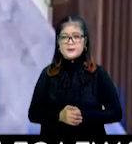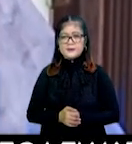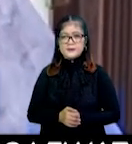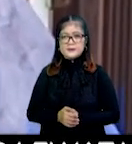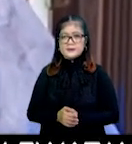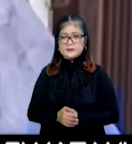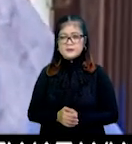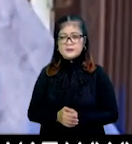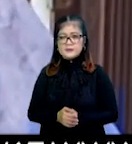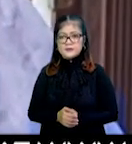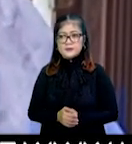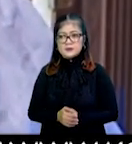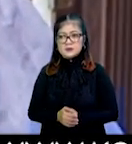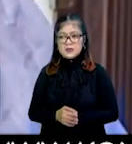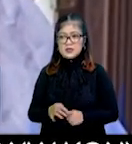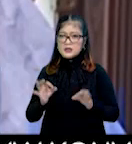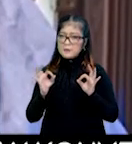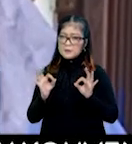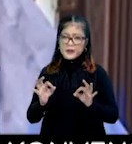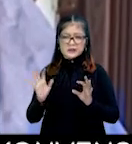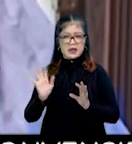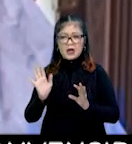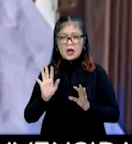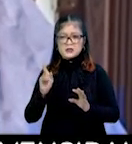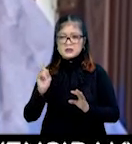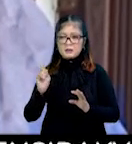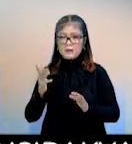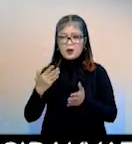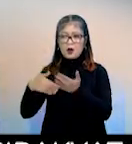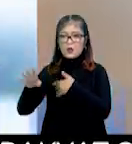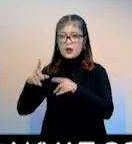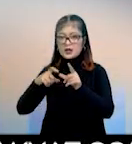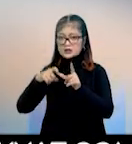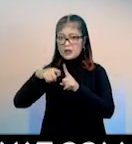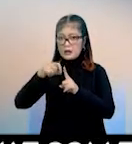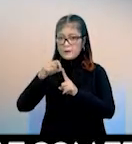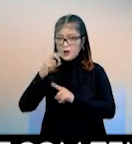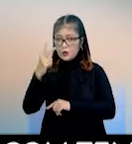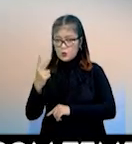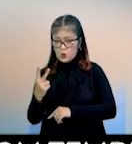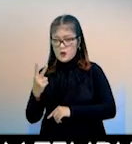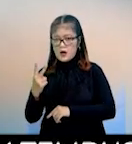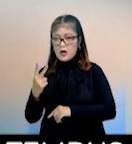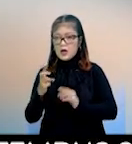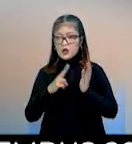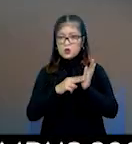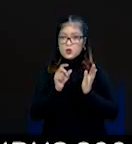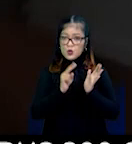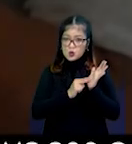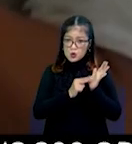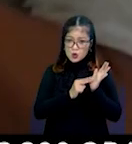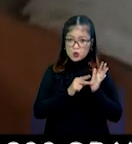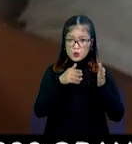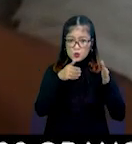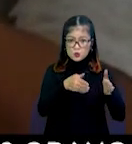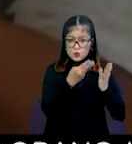tidak tepat sehingga dikeluarkan SKP2. Nur Hayati Kaur Keuangan Desa Citemu, Kecamatan